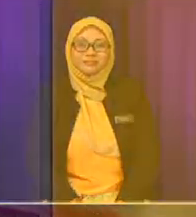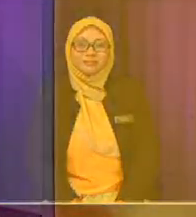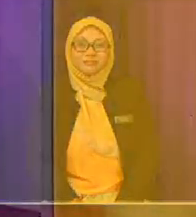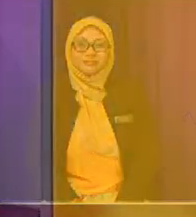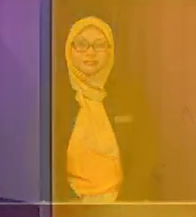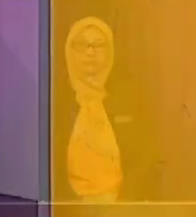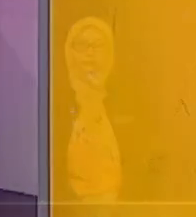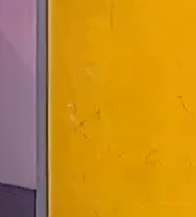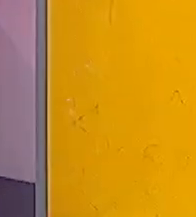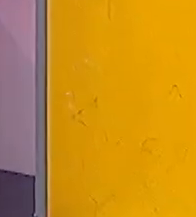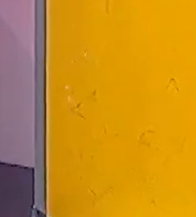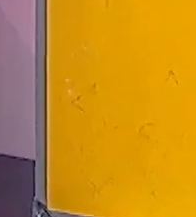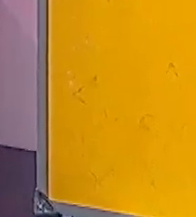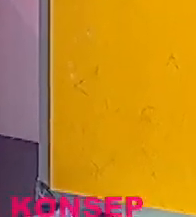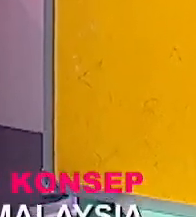bye